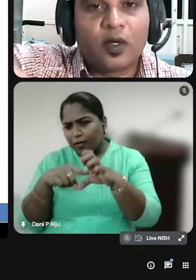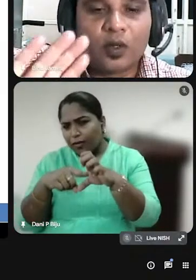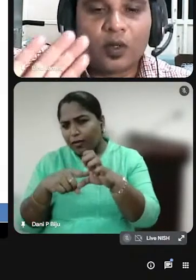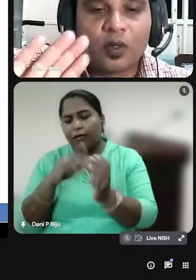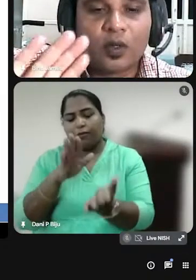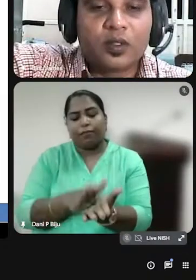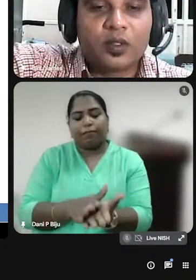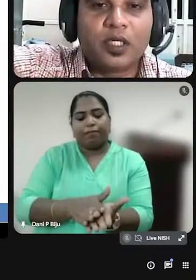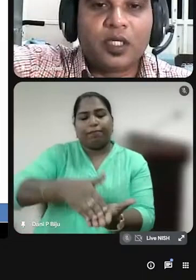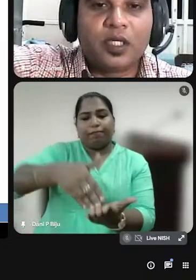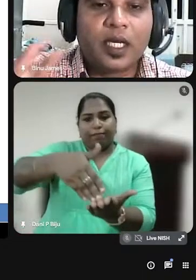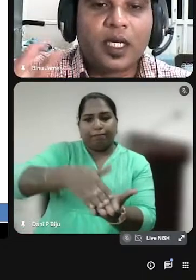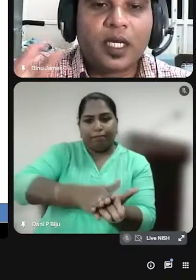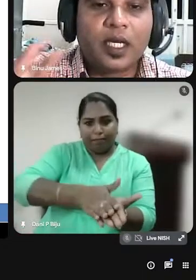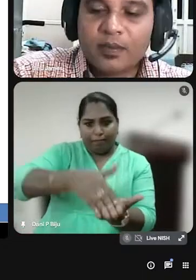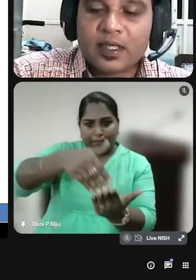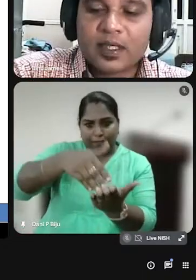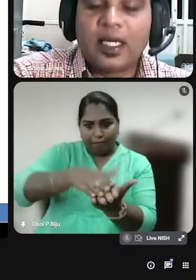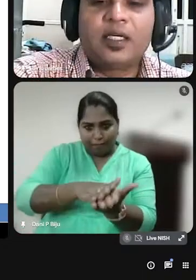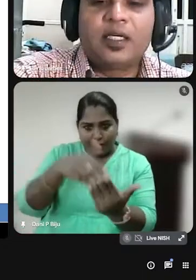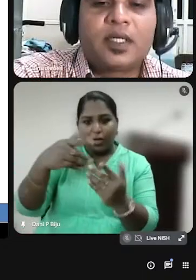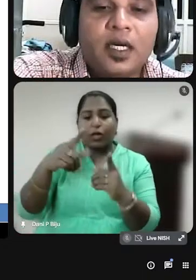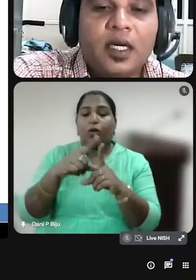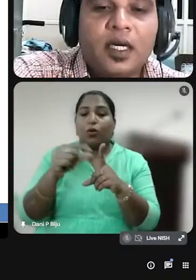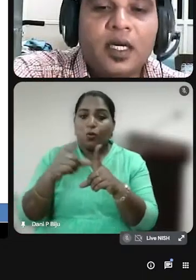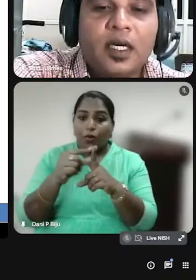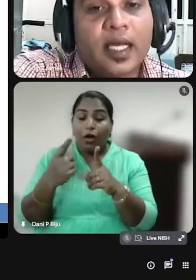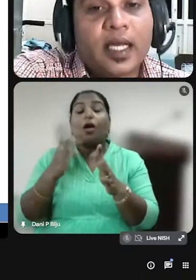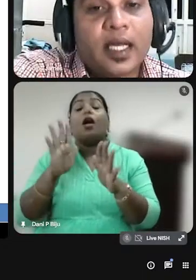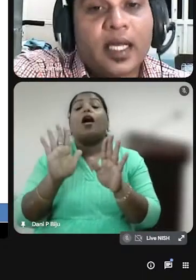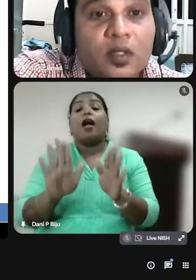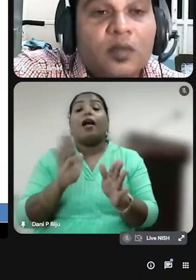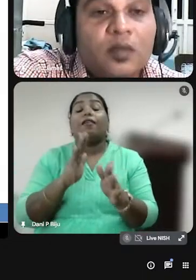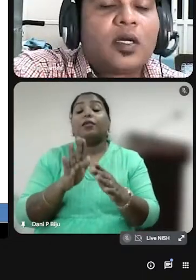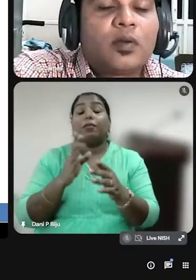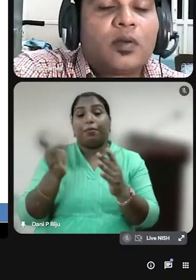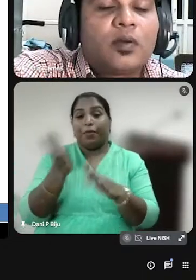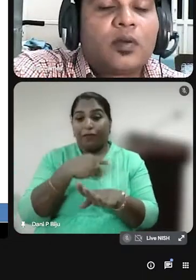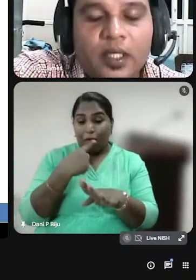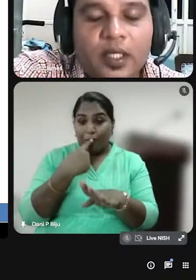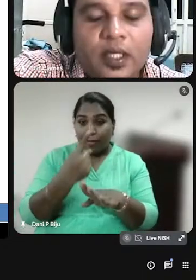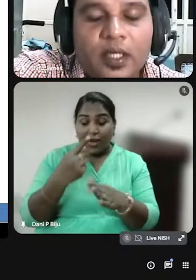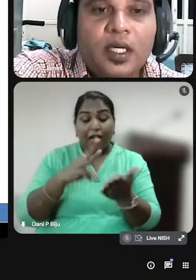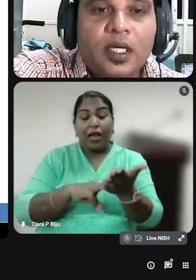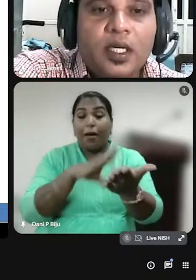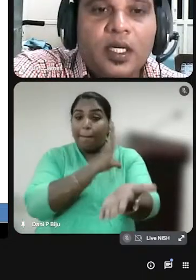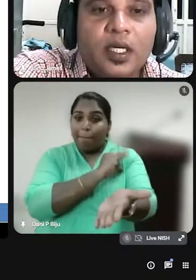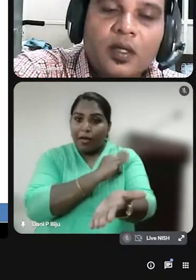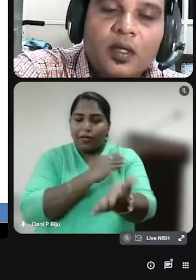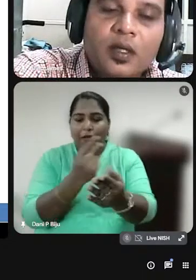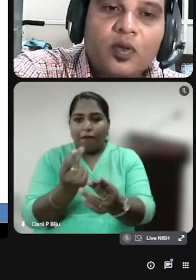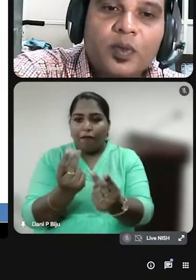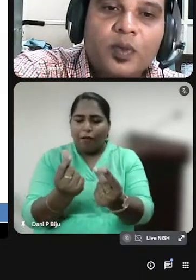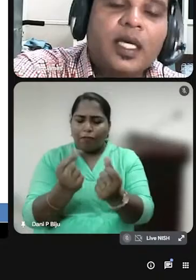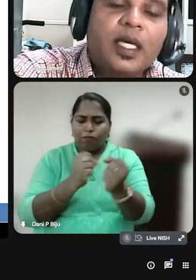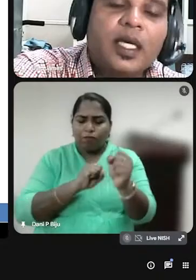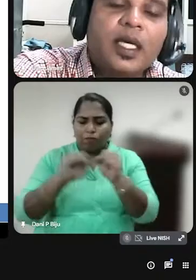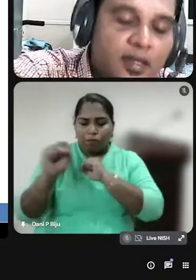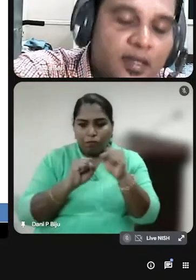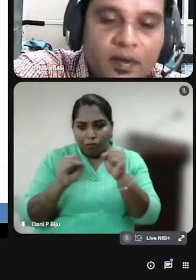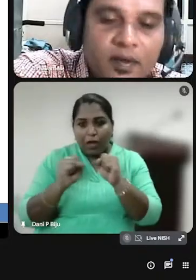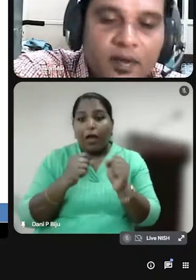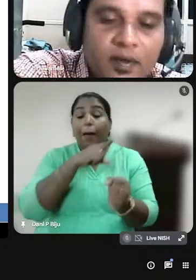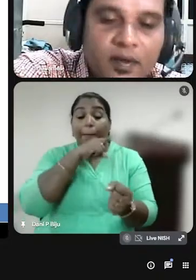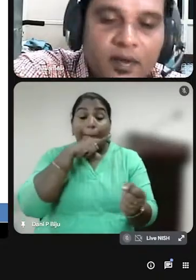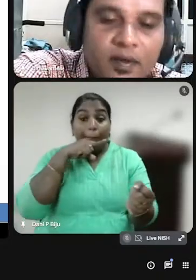താഴത്തും ചെയ്യും. ഈ മസിൽ ആക്ടിവേറ്റഡ് ആകുകയും രക്തയോട്ടം നല്ലപോലെ കൂടുകയും ചെയ്യും. ഈ രക്തയോട്ടം നല്ലപോലെ കൂടുമ്പോൾ തന്നെ